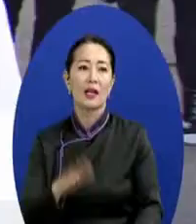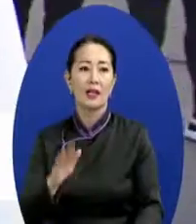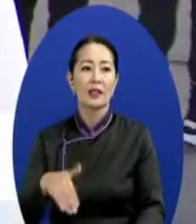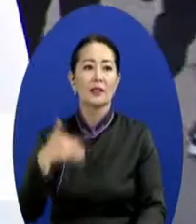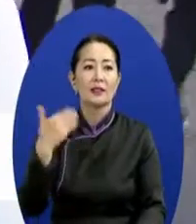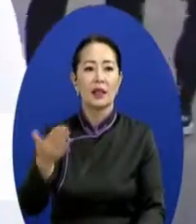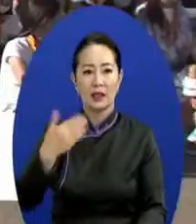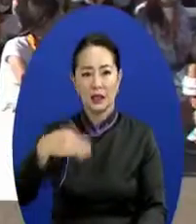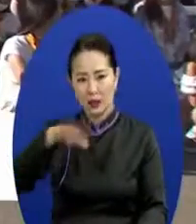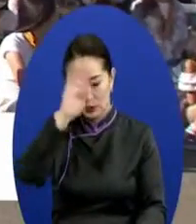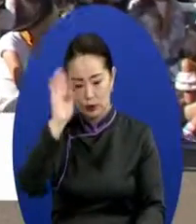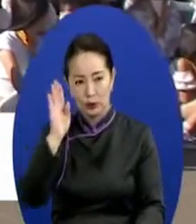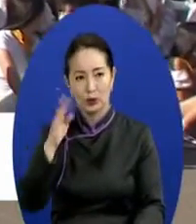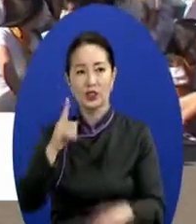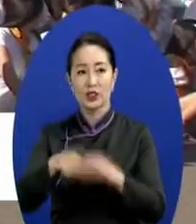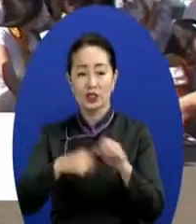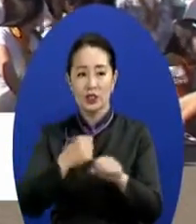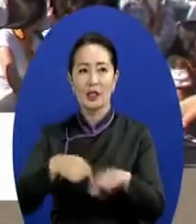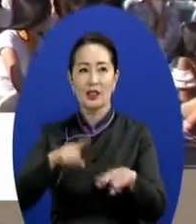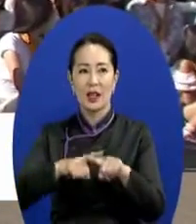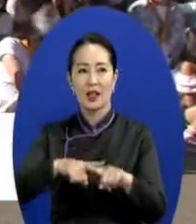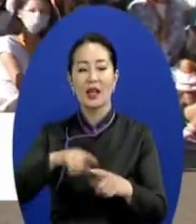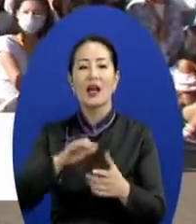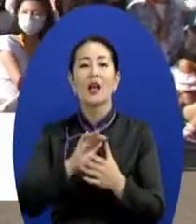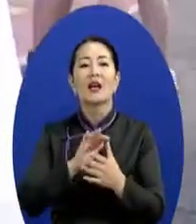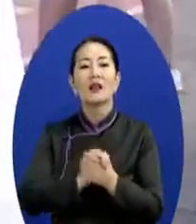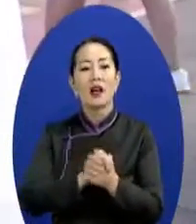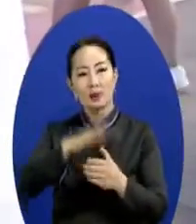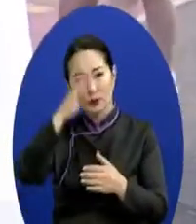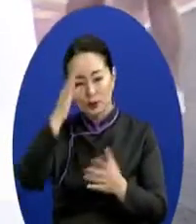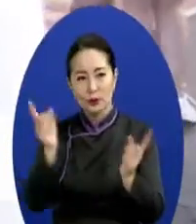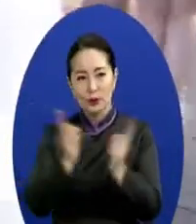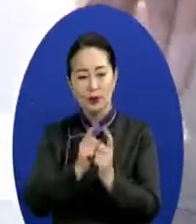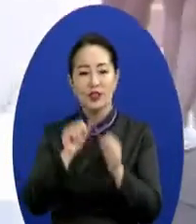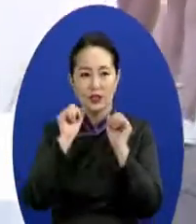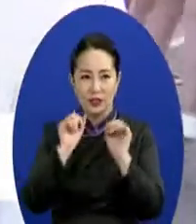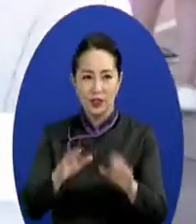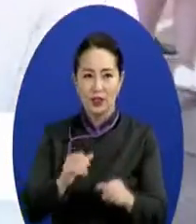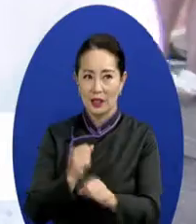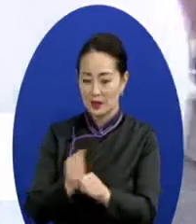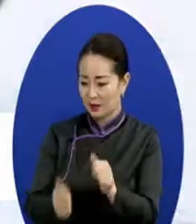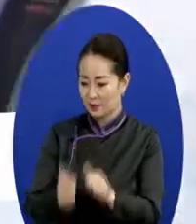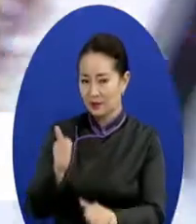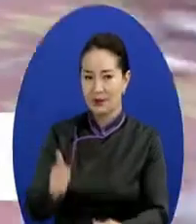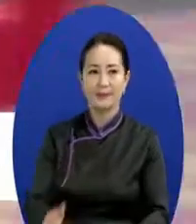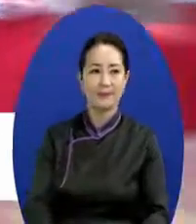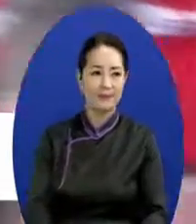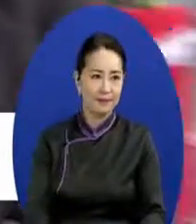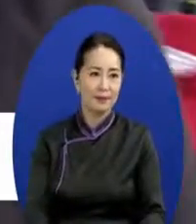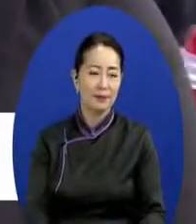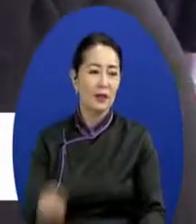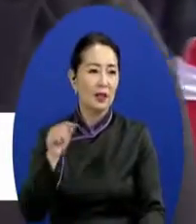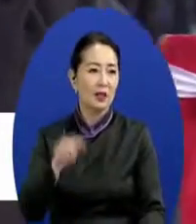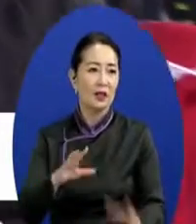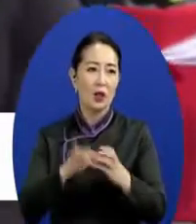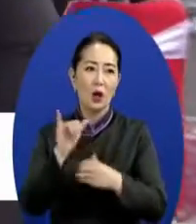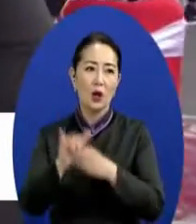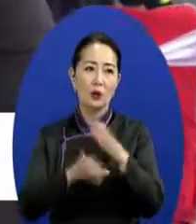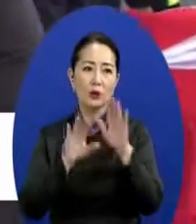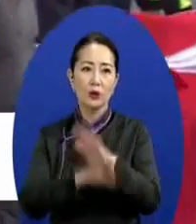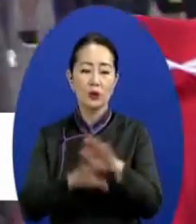сум одоо эргээд энэ найрамдалтай уулзахыг бас ёроё. Баярлалаа танд ажлын амжилт хүсье. Баярлалаа. Олон улсын хүүхдийн